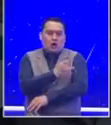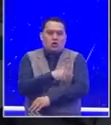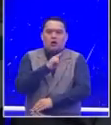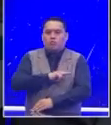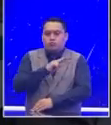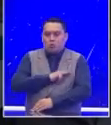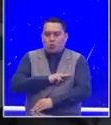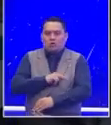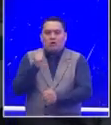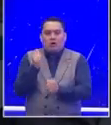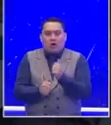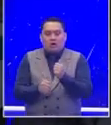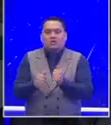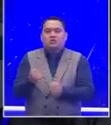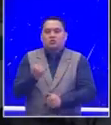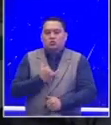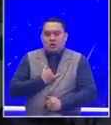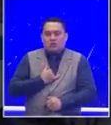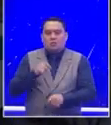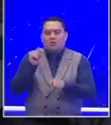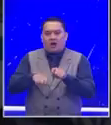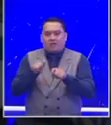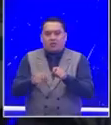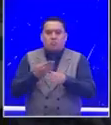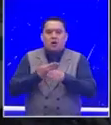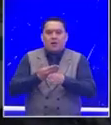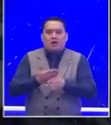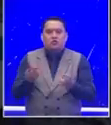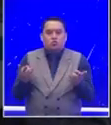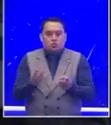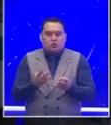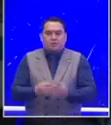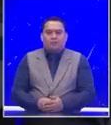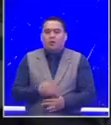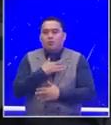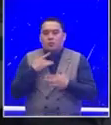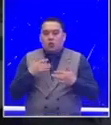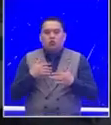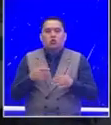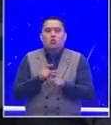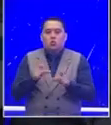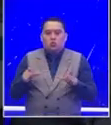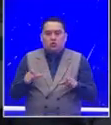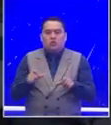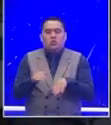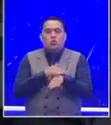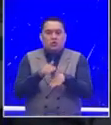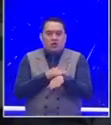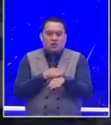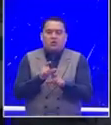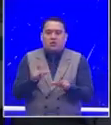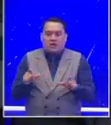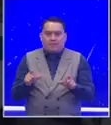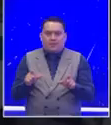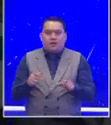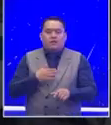прежде всего ради каждого из нас. А мы, в свою очередь, должны им помогать. В нашей стране очень много небезразличных, добродушных и отзывчивых